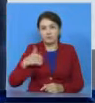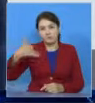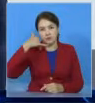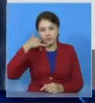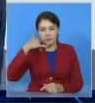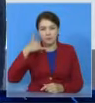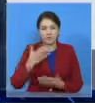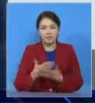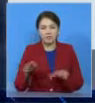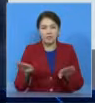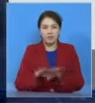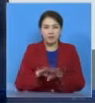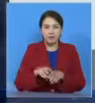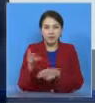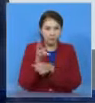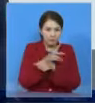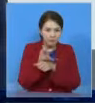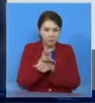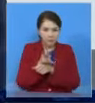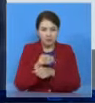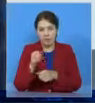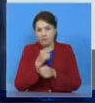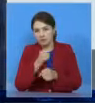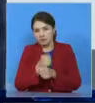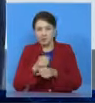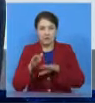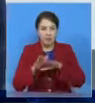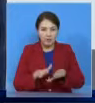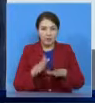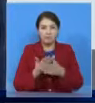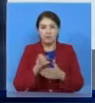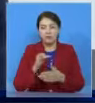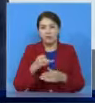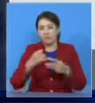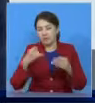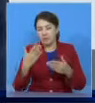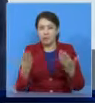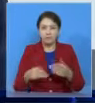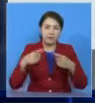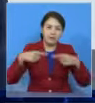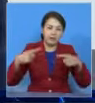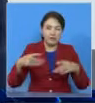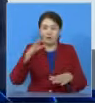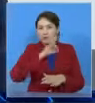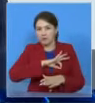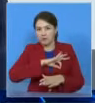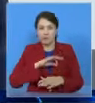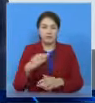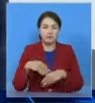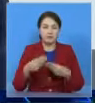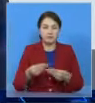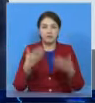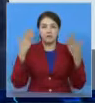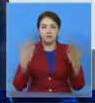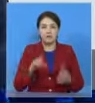смартфондарымен сол мезетте түсіріп, оны монтаждап, одан кейін әлеуметтік желілерге немесе басқа да қолданыстарға пайдалана береді.